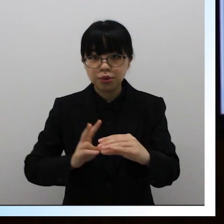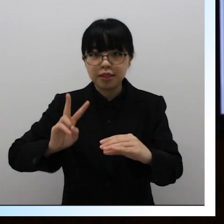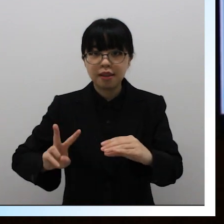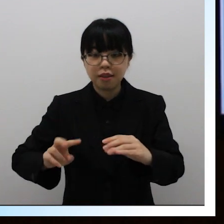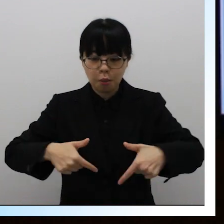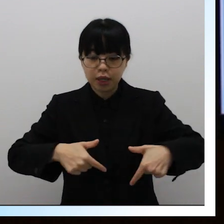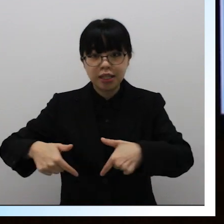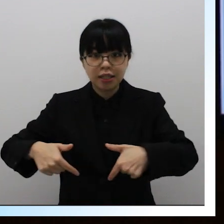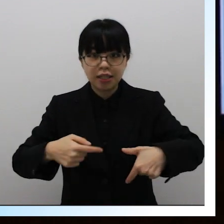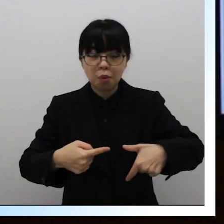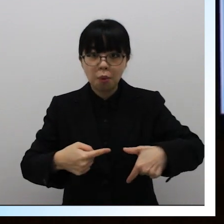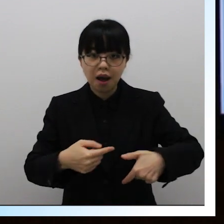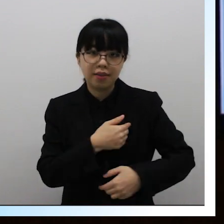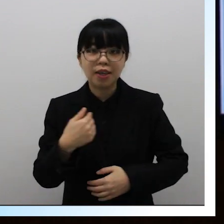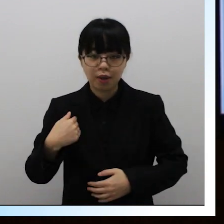能となります。